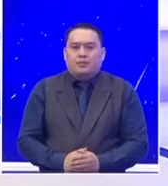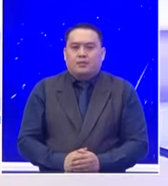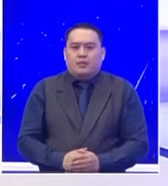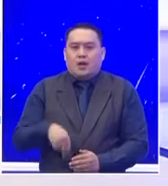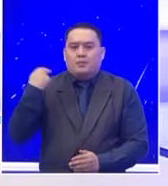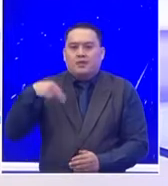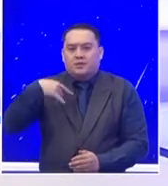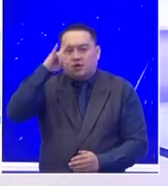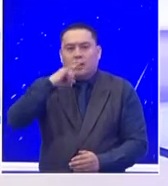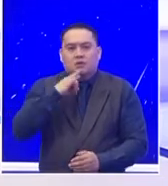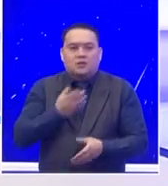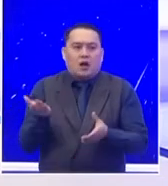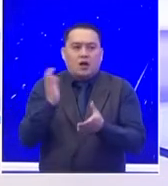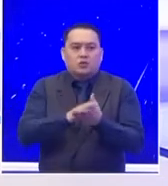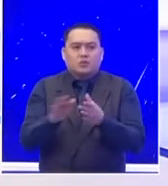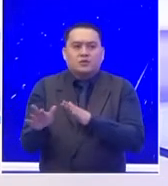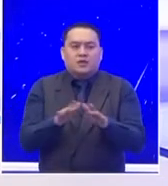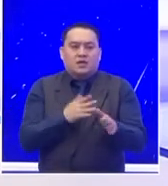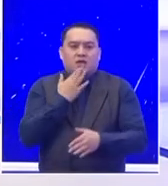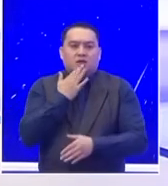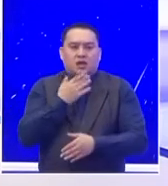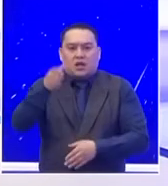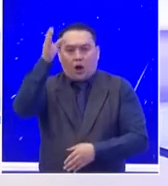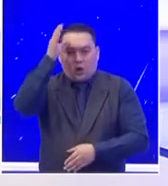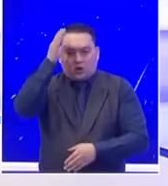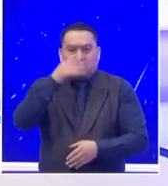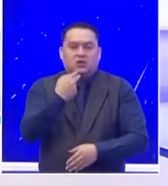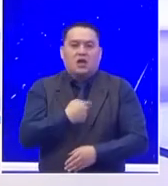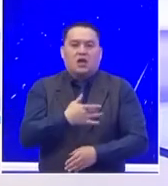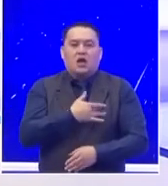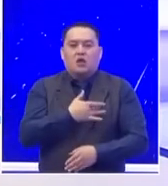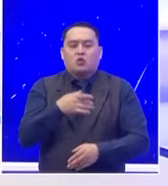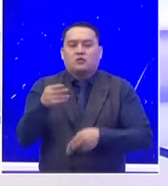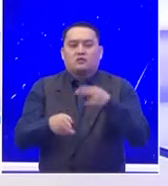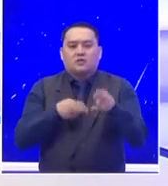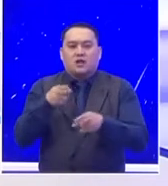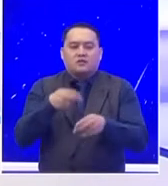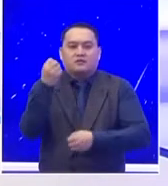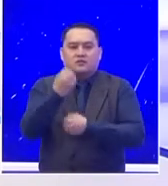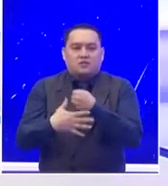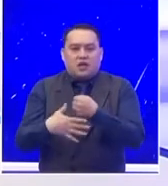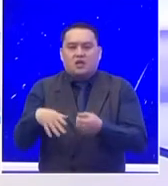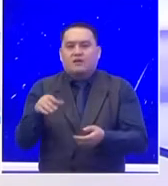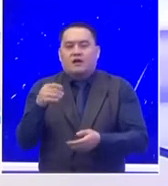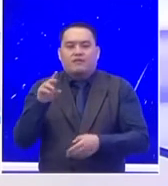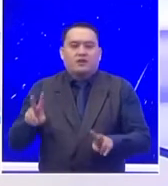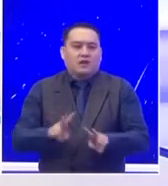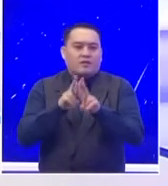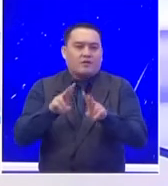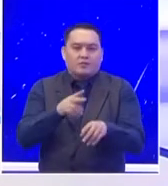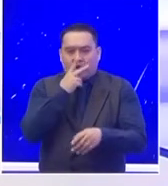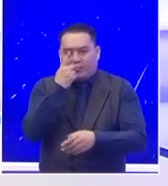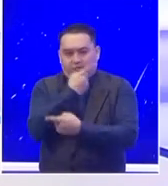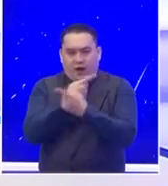Касым-Жомарт Токаев ознакомился с деятельностью Национального научного кардиохирургического центра в Нур-Султане. Он также был проинформирован